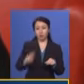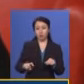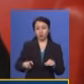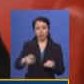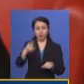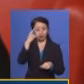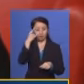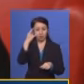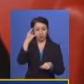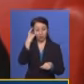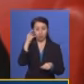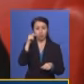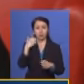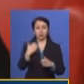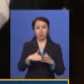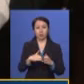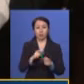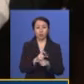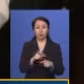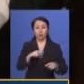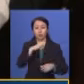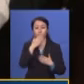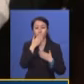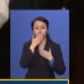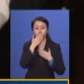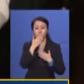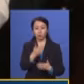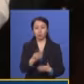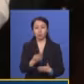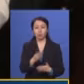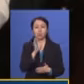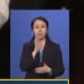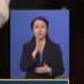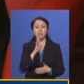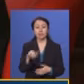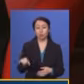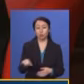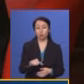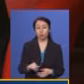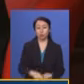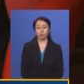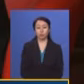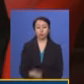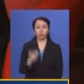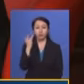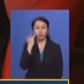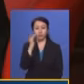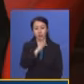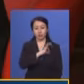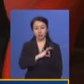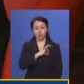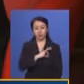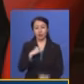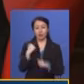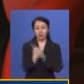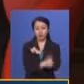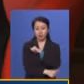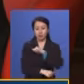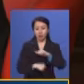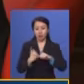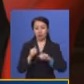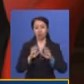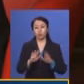странице в Инстаграм. Среди ее подписчиков большим спросом пользуются женские сумочки. Я всегда использую в тканях только